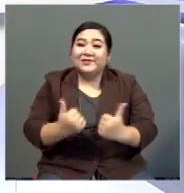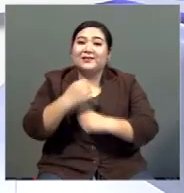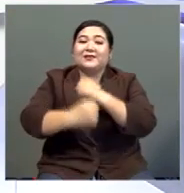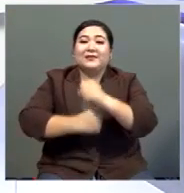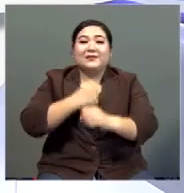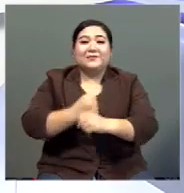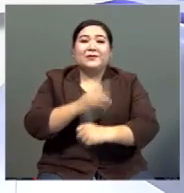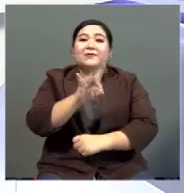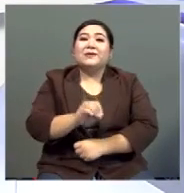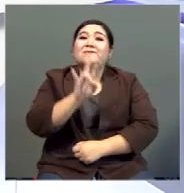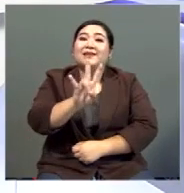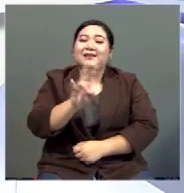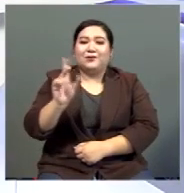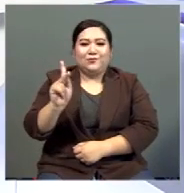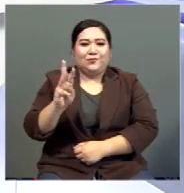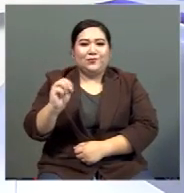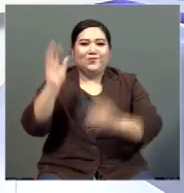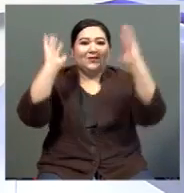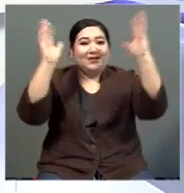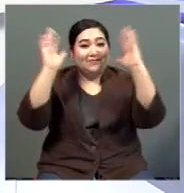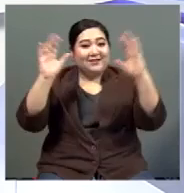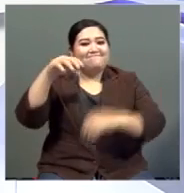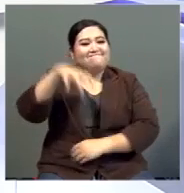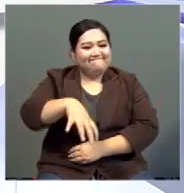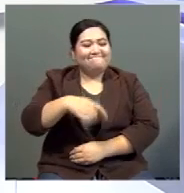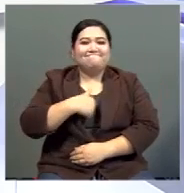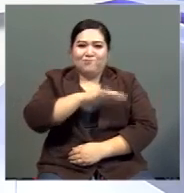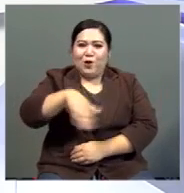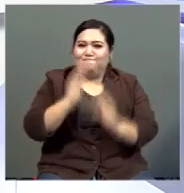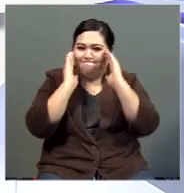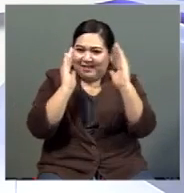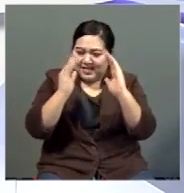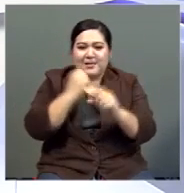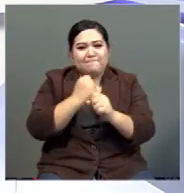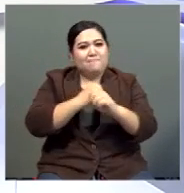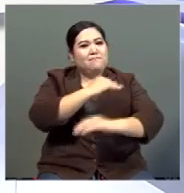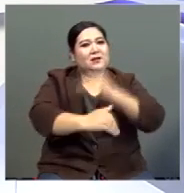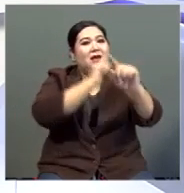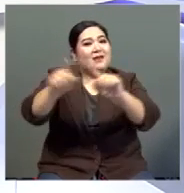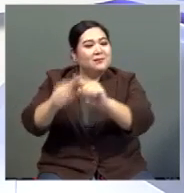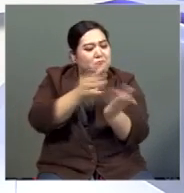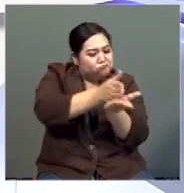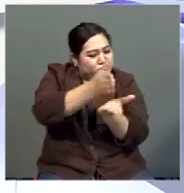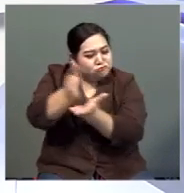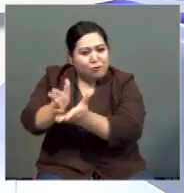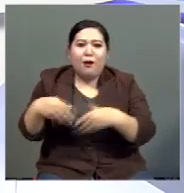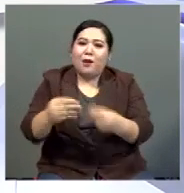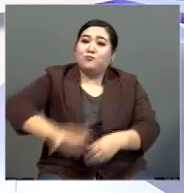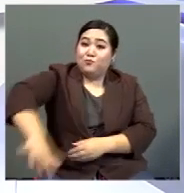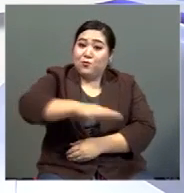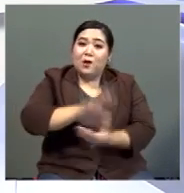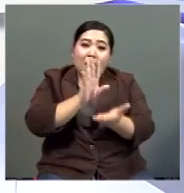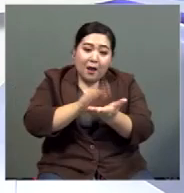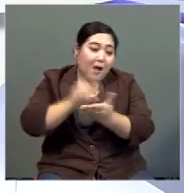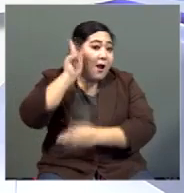ก้าวเข้าสู่ปีที่87ของกรมประชาสัมพันธ์แล้วนะคะซึ่งเราก็ยังคงตั้งใจที่จะพัฒนาในทุกๆด้านเพื่อให้ประชาชนเข้าถึงข้อมูลข่าวส